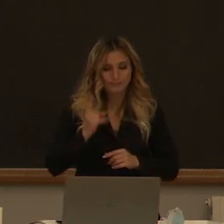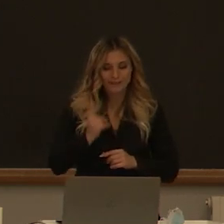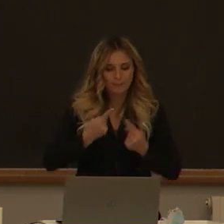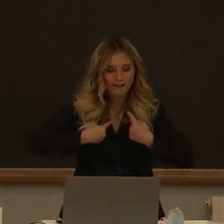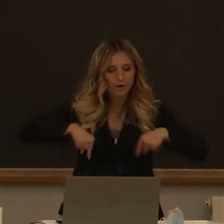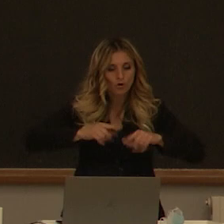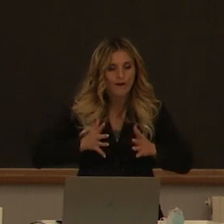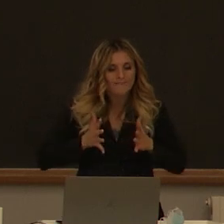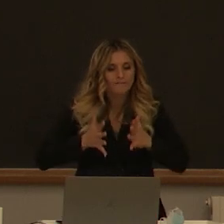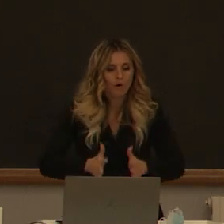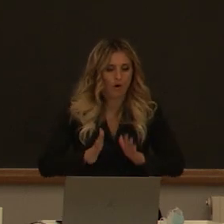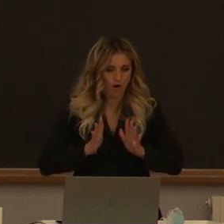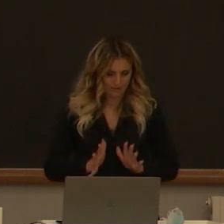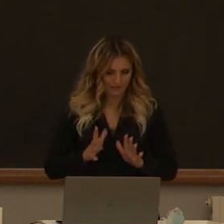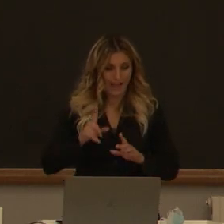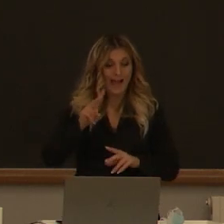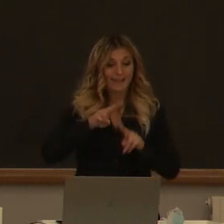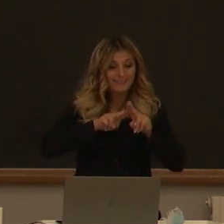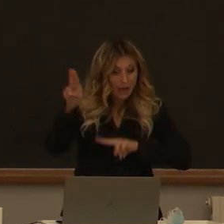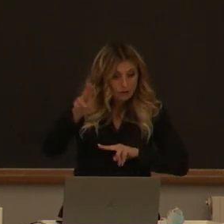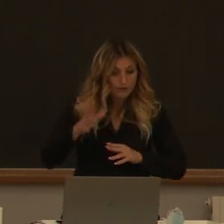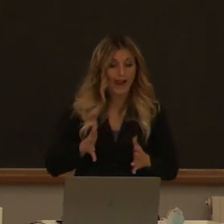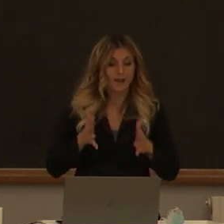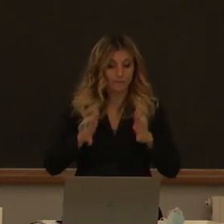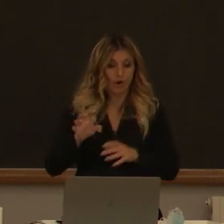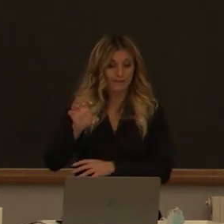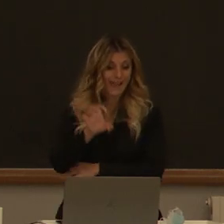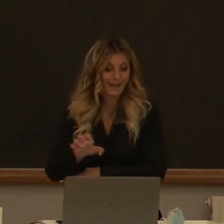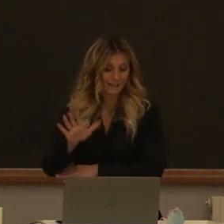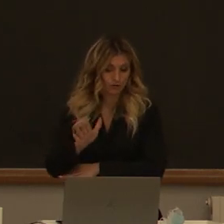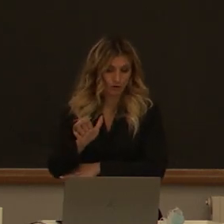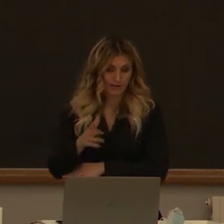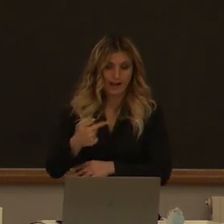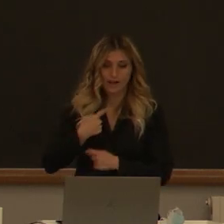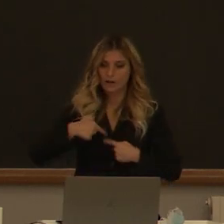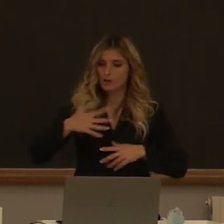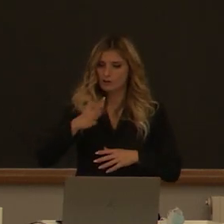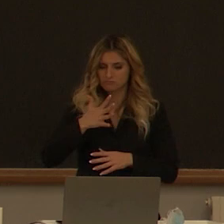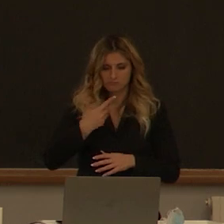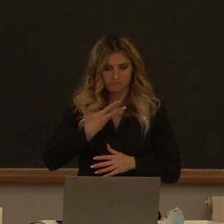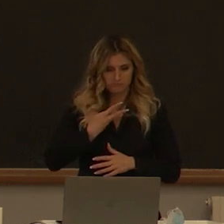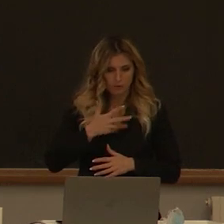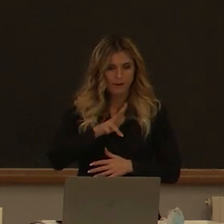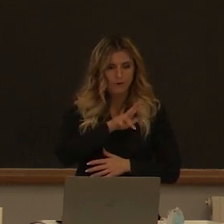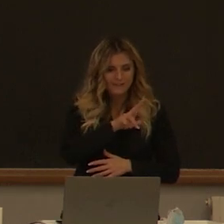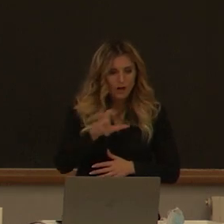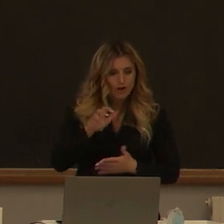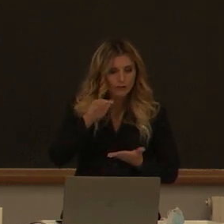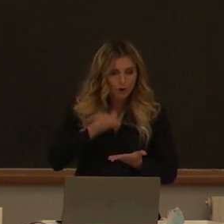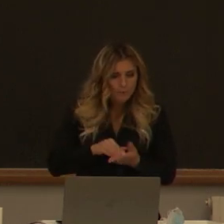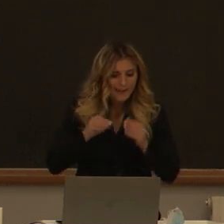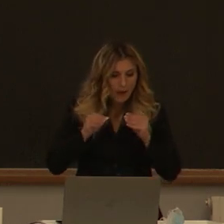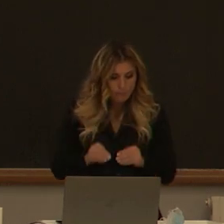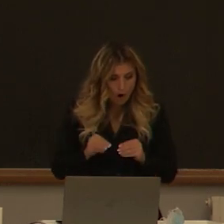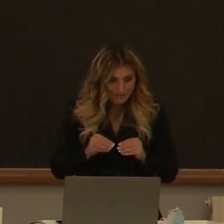livello nazionale e anche a livello regionale. Noi abbiamo più o meno 300.000 posti green, che possiamo definire intorno